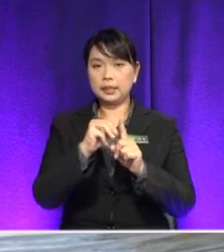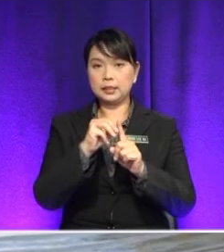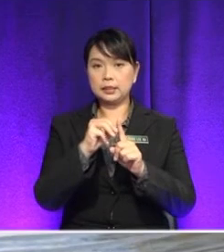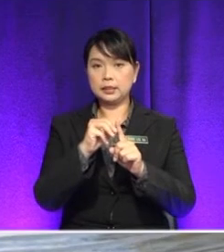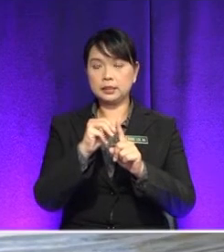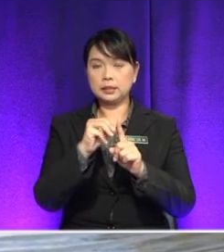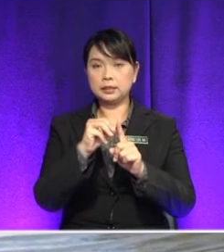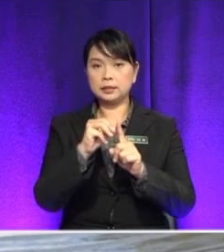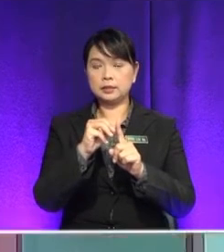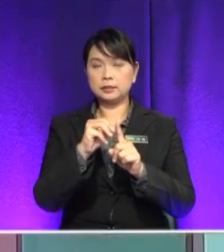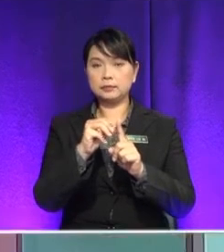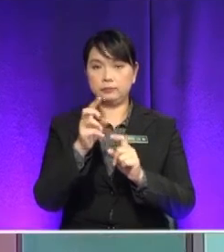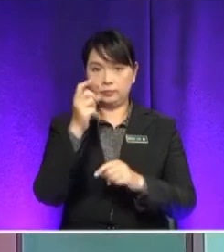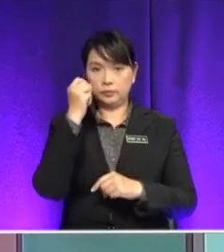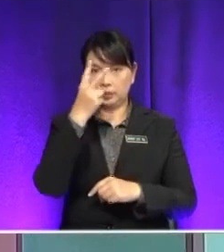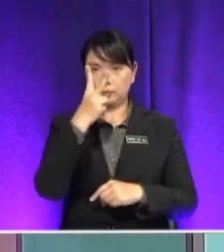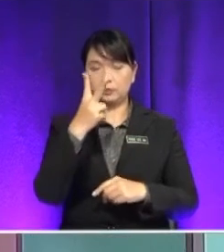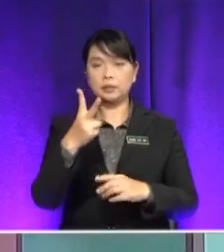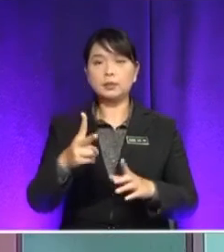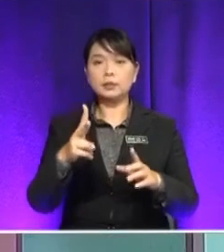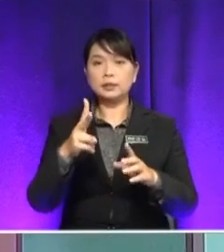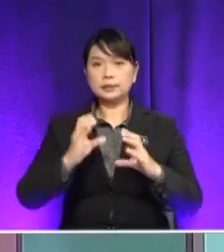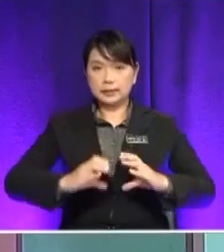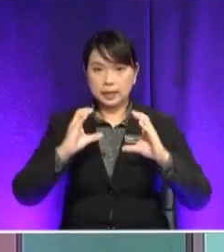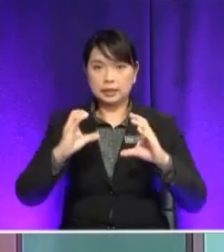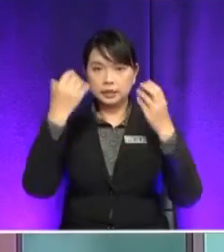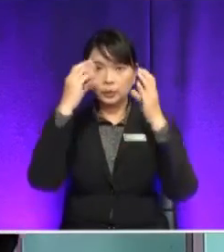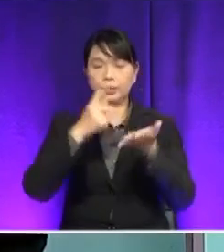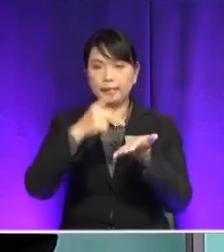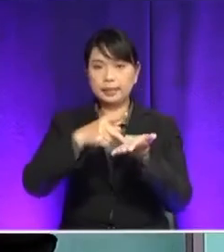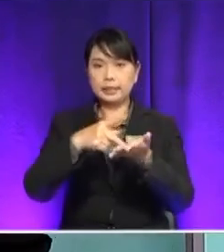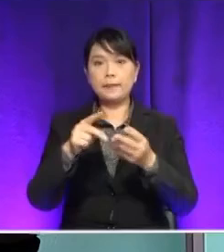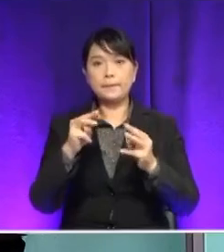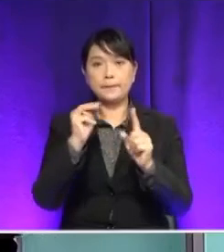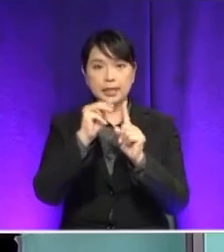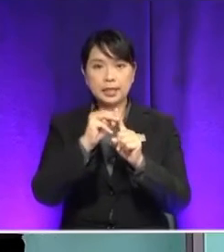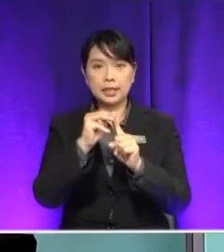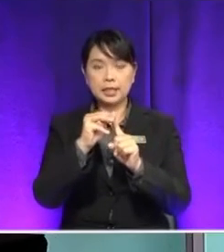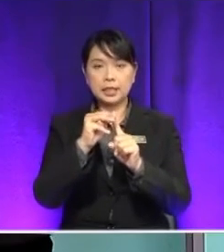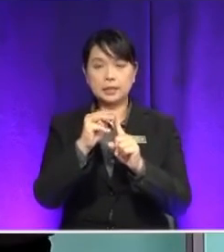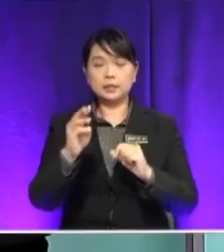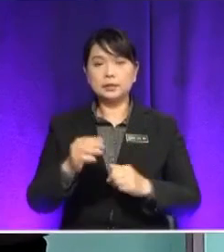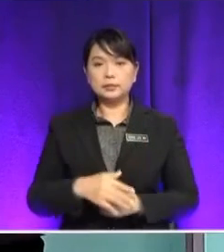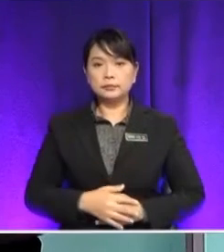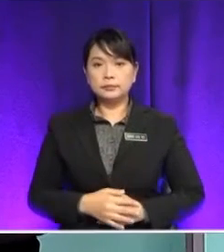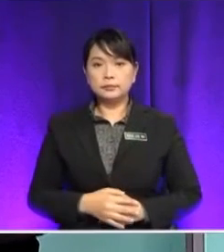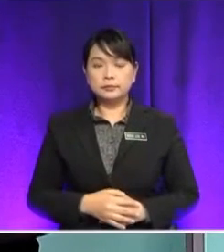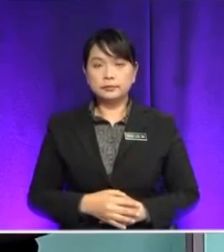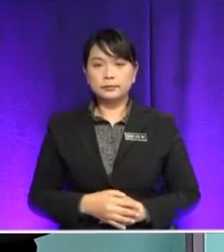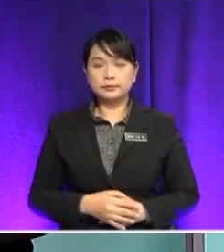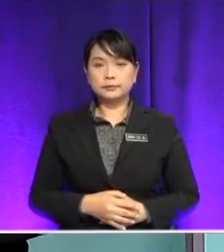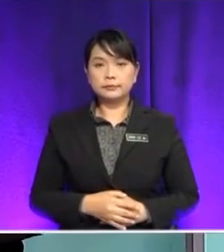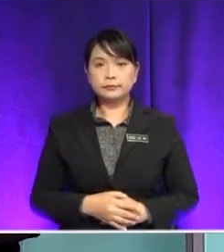jawabannya tidak berjaya penerangannya satu maka dan chado kiranya 22 markas sudah tanpa root